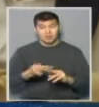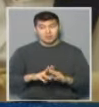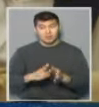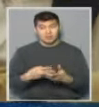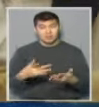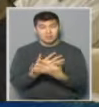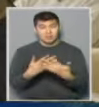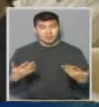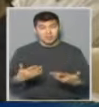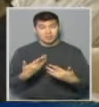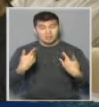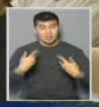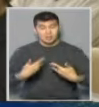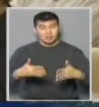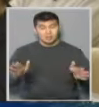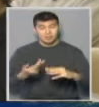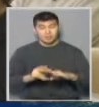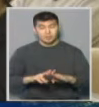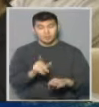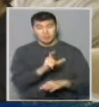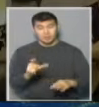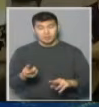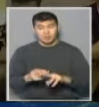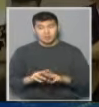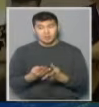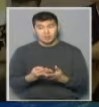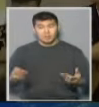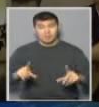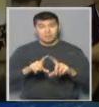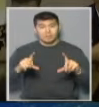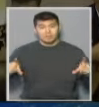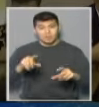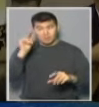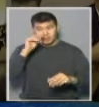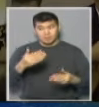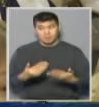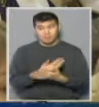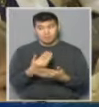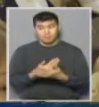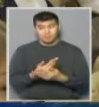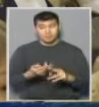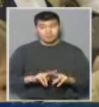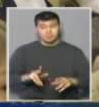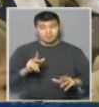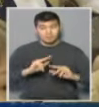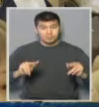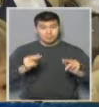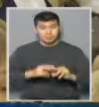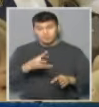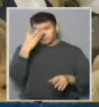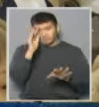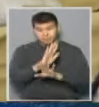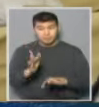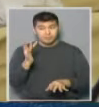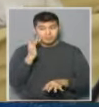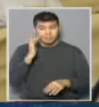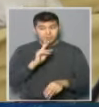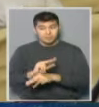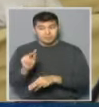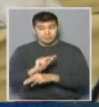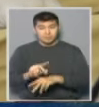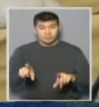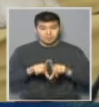Сан түліктің қанатын қатайтып, өмір көгіне қалықтатқан білім ордасында талай текті дәріс берген. Өткенін ұмытпай, үнемі дәріптеп